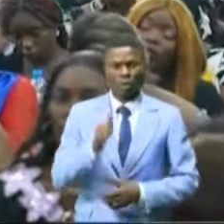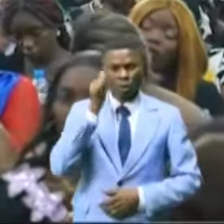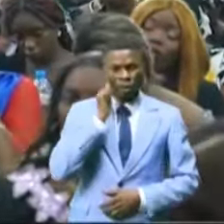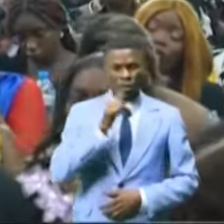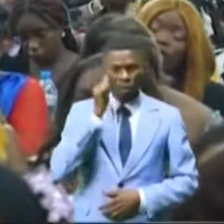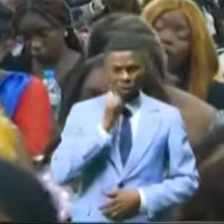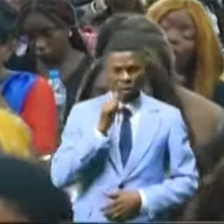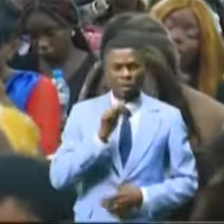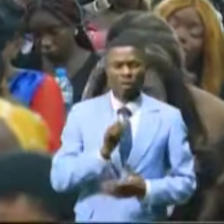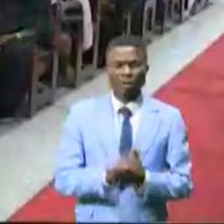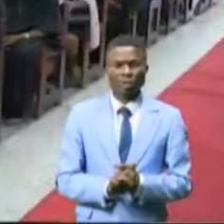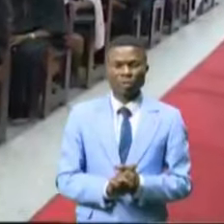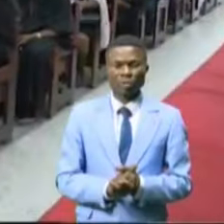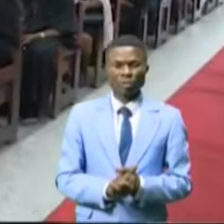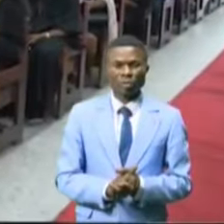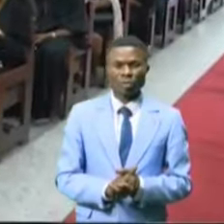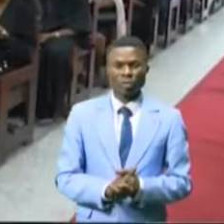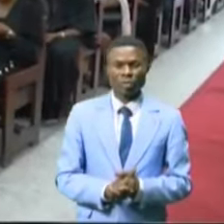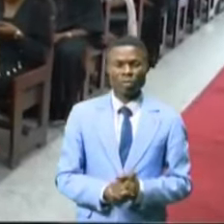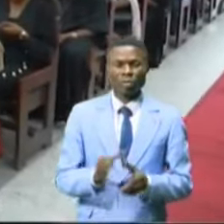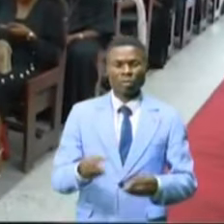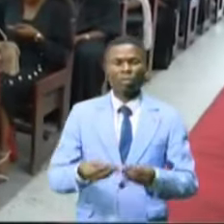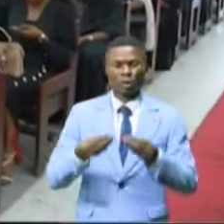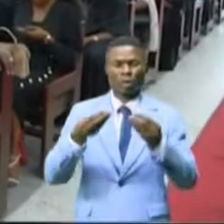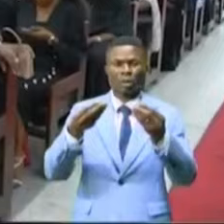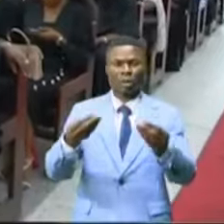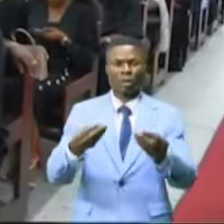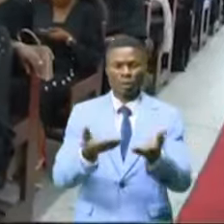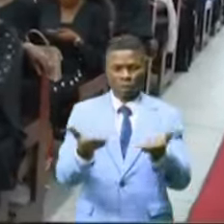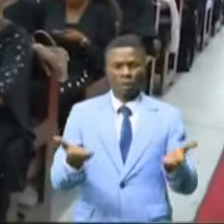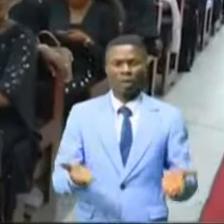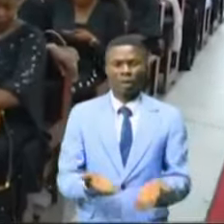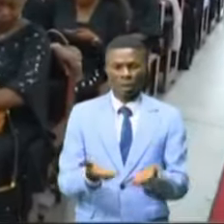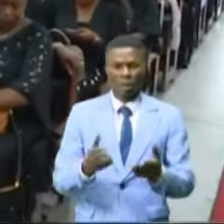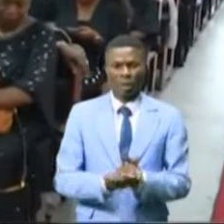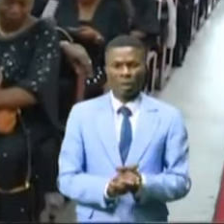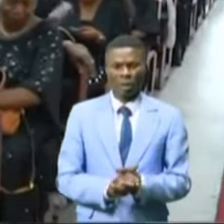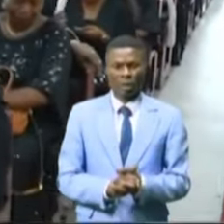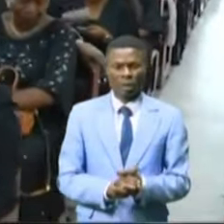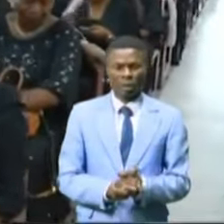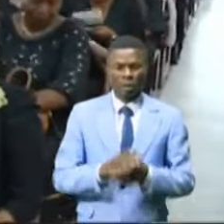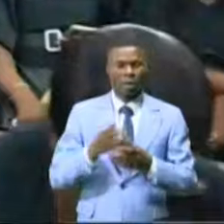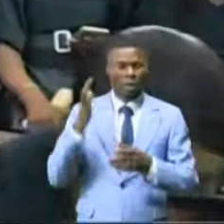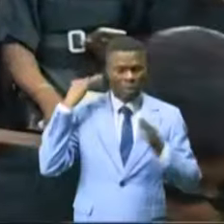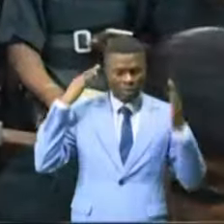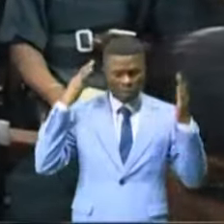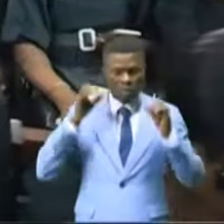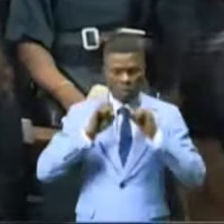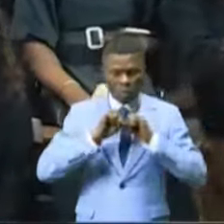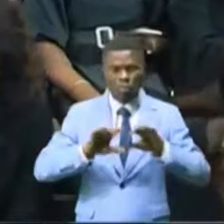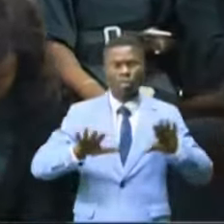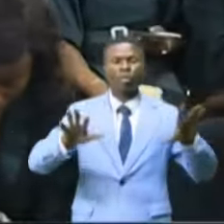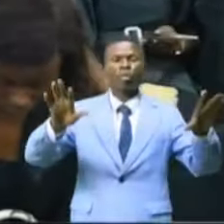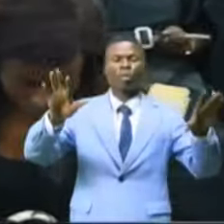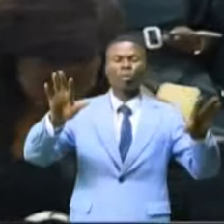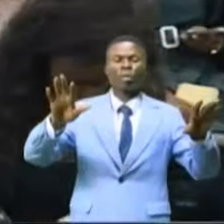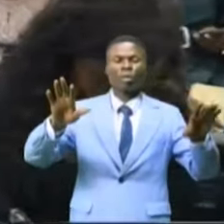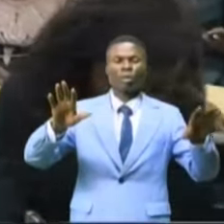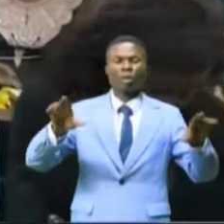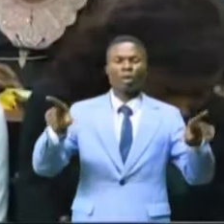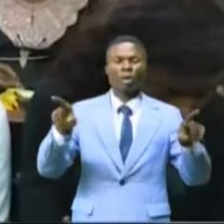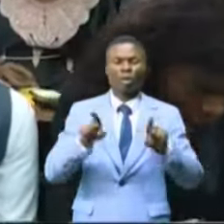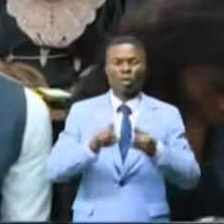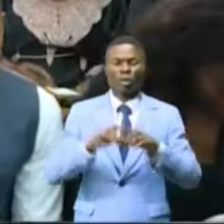de prière qui a été donné ici seront entendus pour que finalement le bruit des